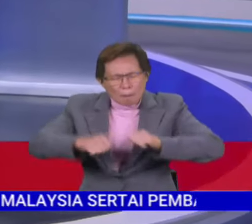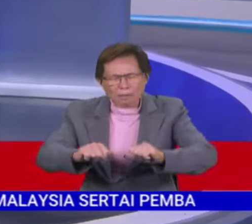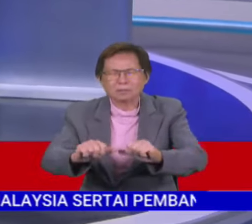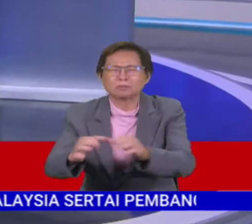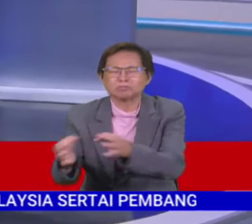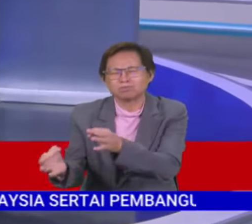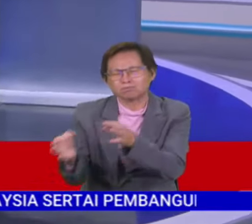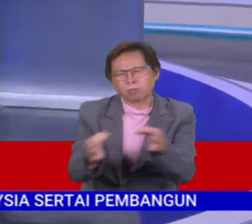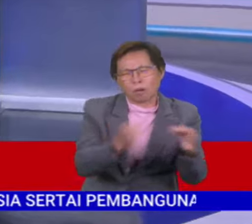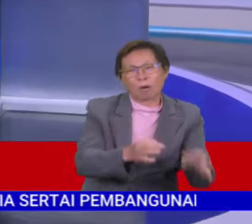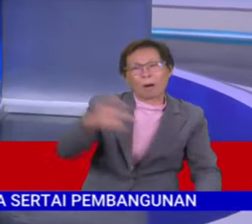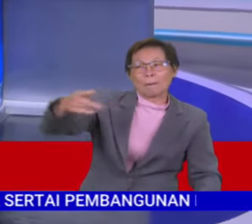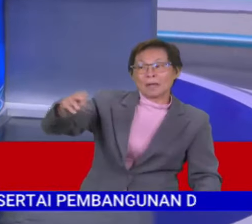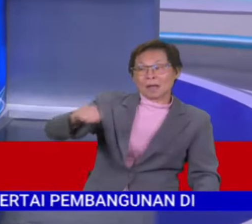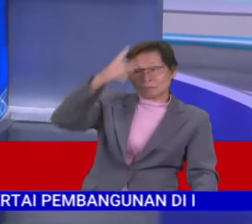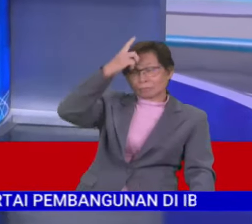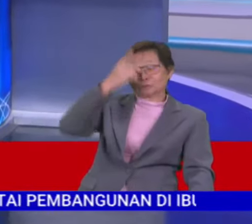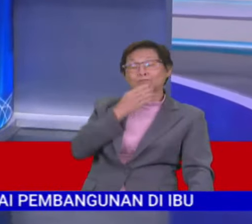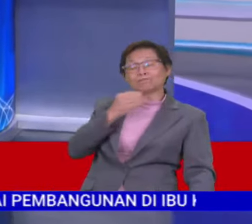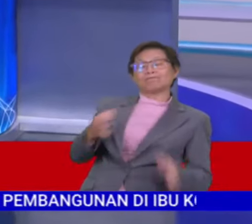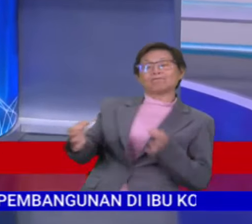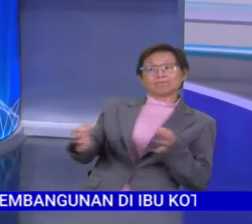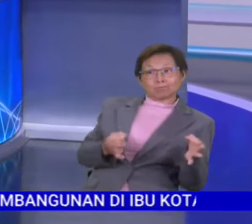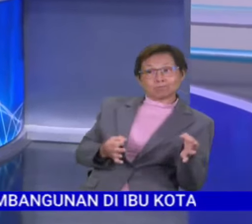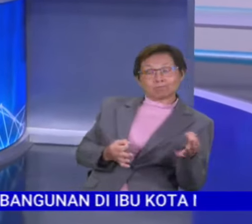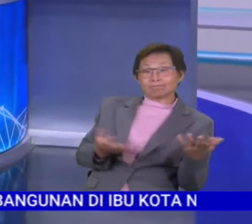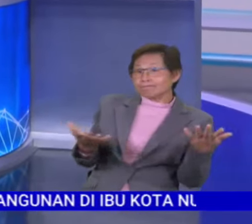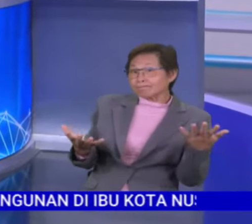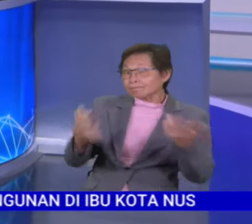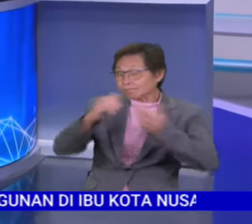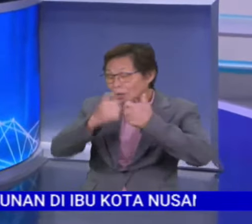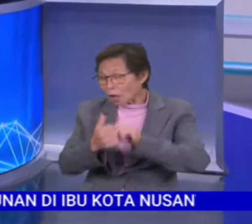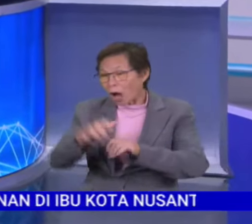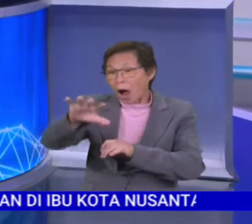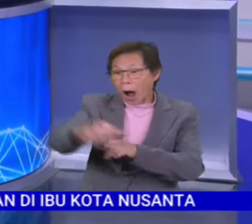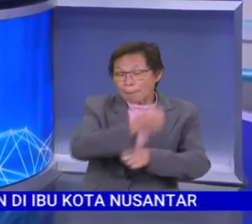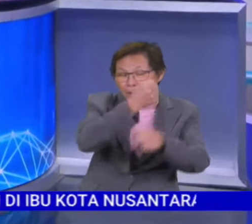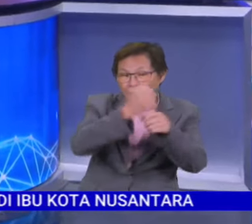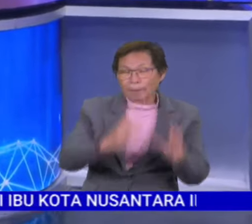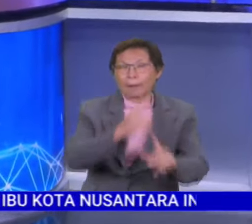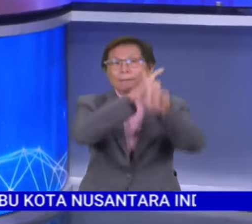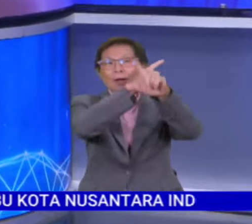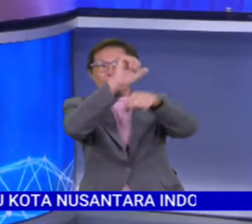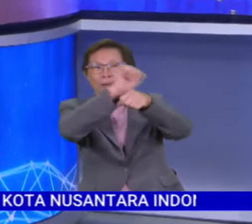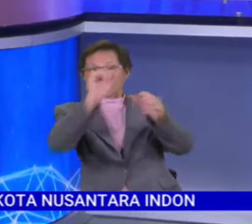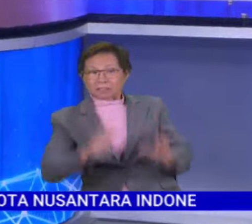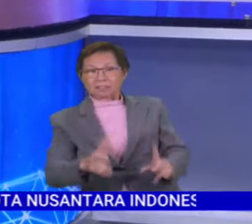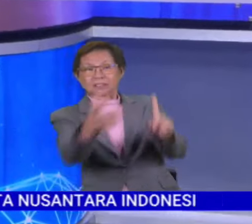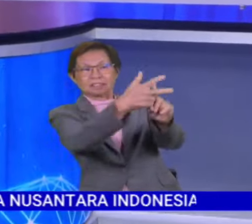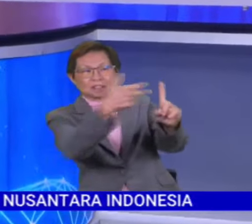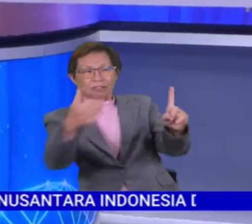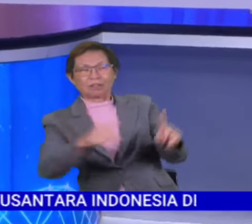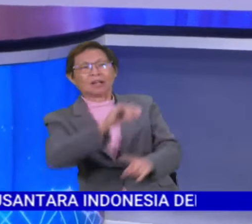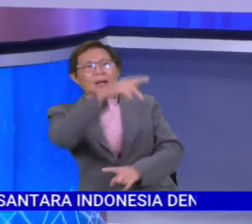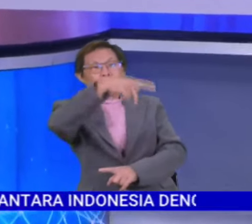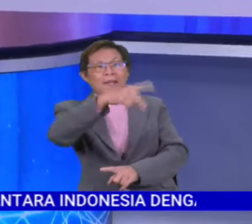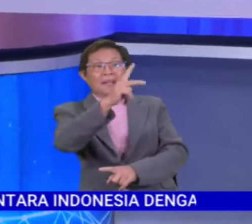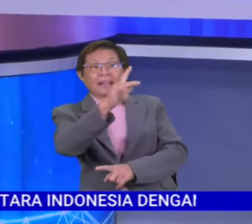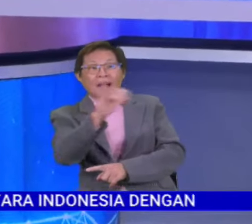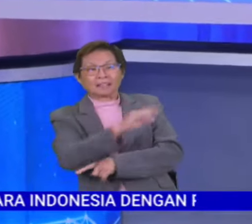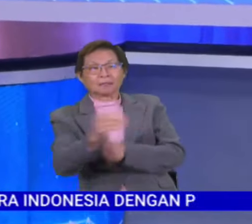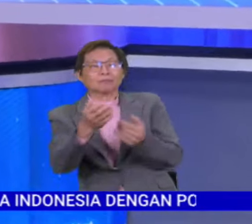tertangguh. Jelas Perdana Menteri Datuk Seri Anwar Ibrahim, antaranya isu pengambilan dan pelindungan tenaga kerja Indonesia TKI